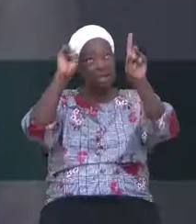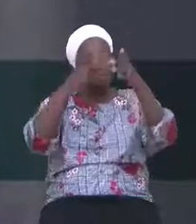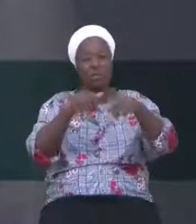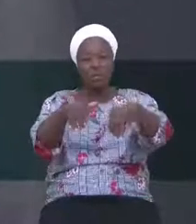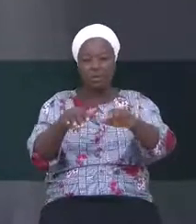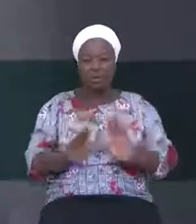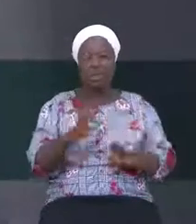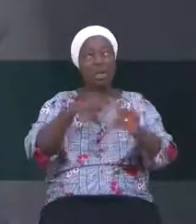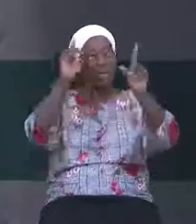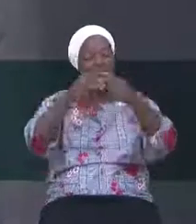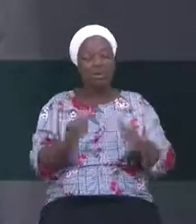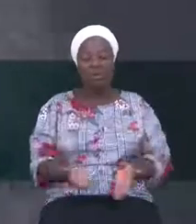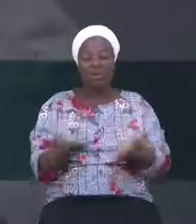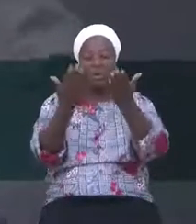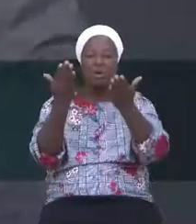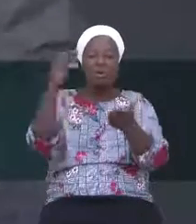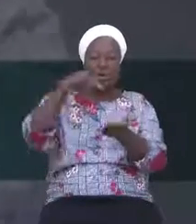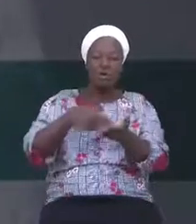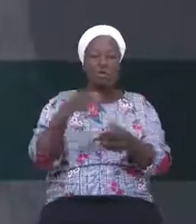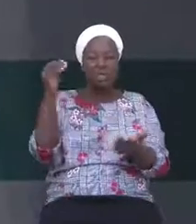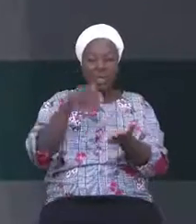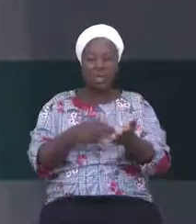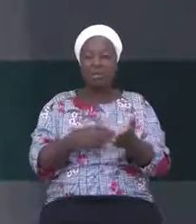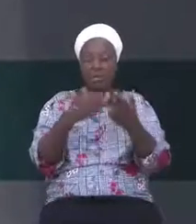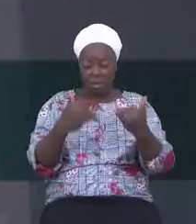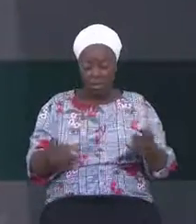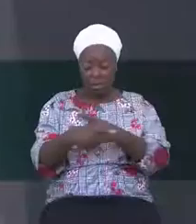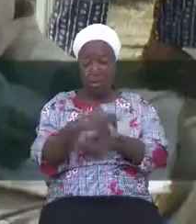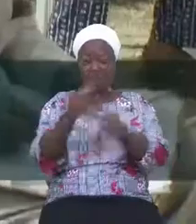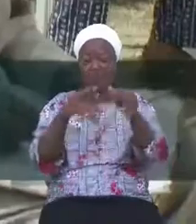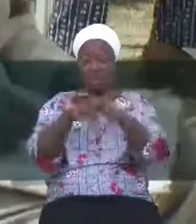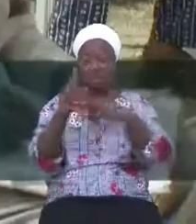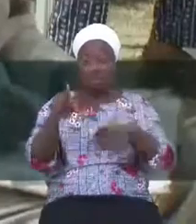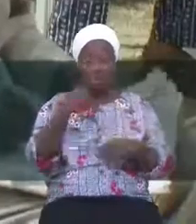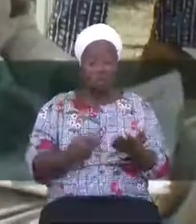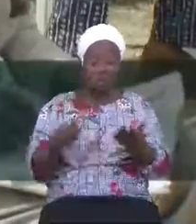encore. Aujourd'hui, tout ce qui est en toi va ressusciter.